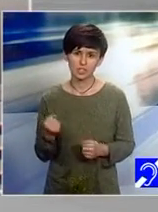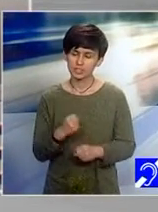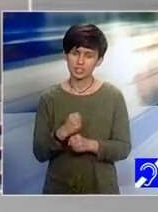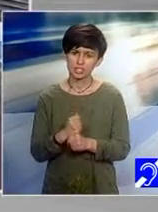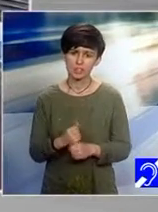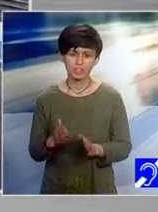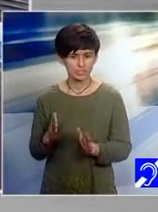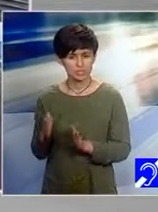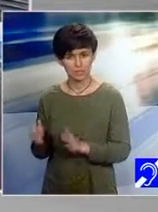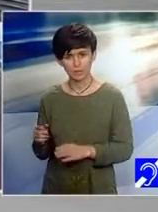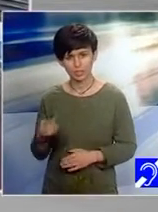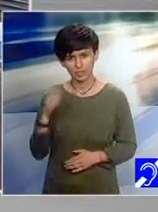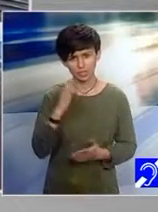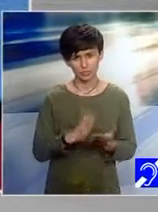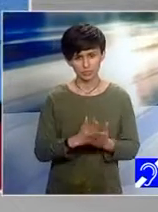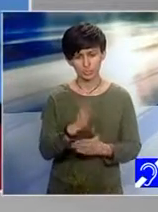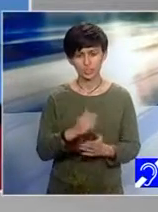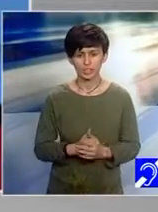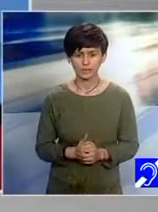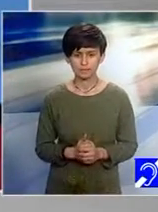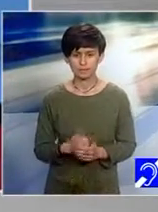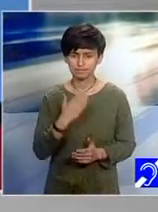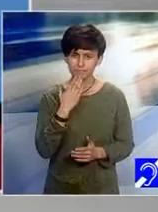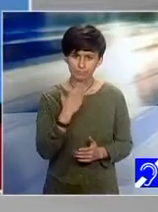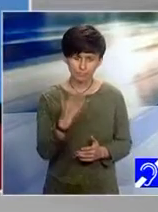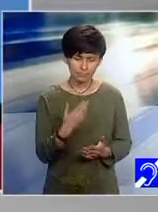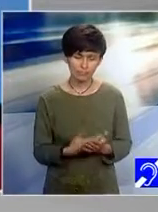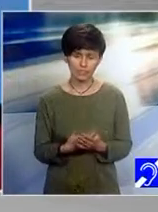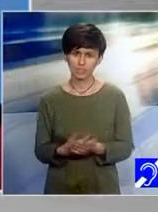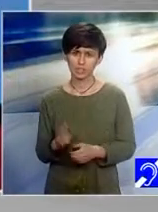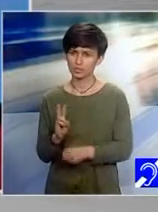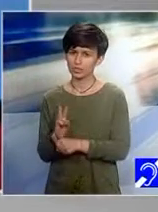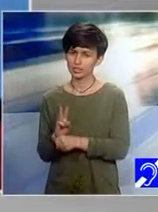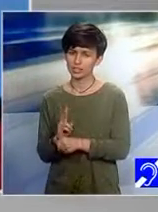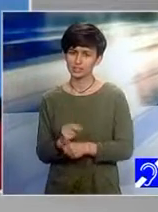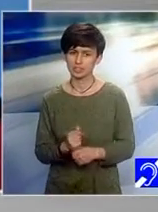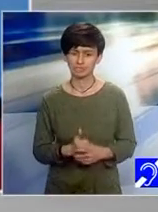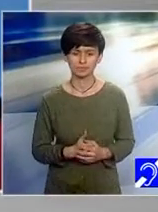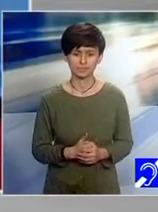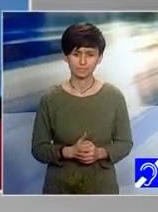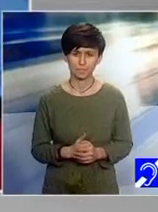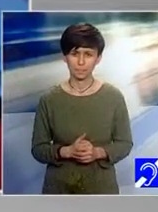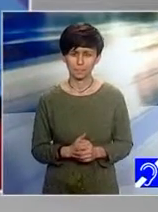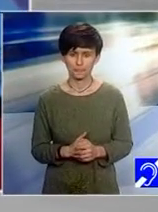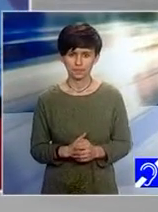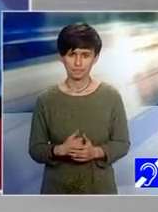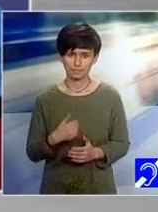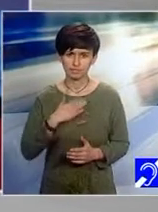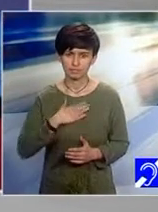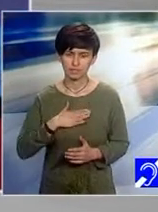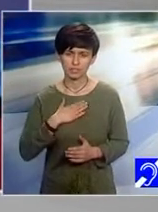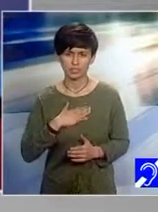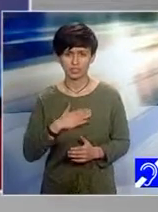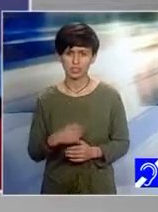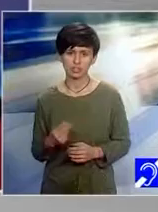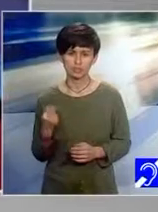în perioada următoare. Stimați telespectatori, vă mulțumesc și eu foarte mult că ați fost alături de noi și dumneavoastră. Sunt Maria Cinajiga, vă doresc toate cele